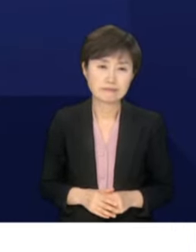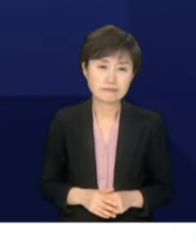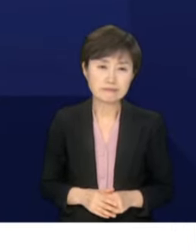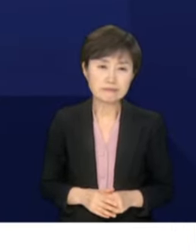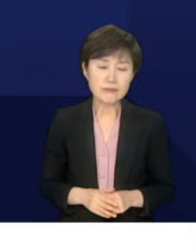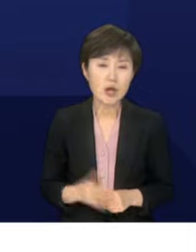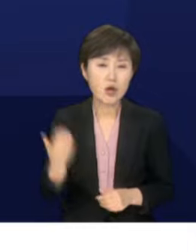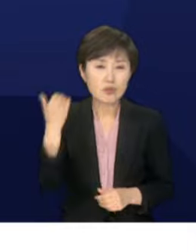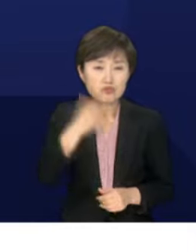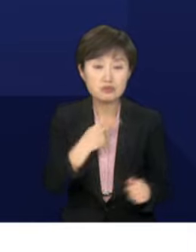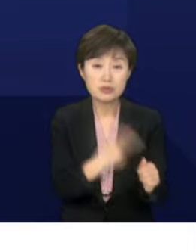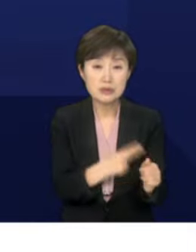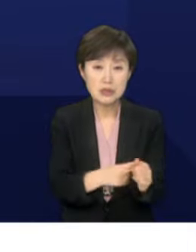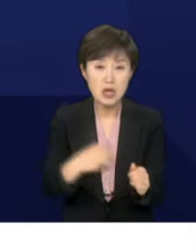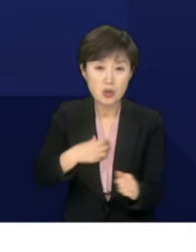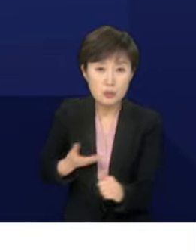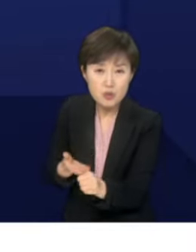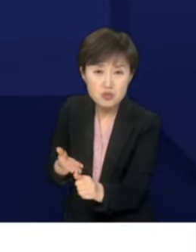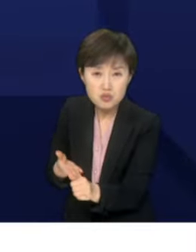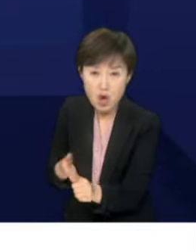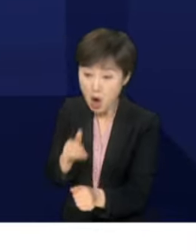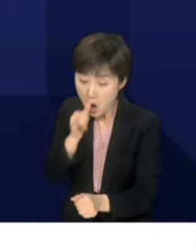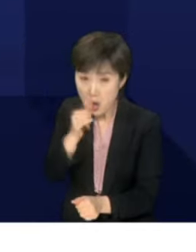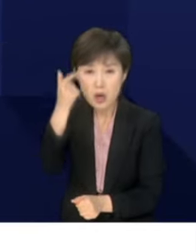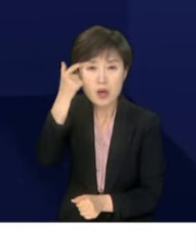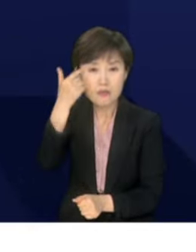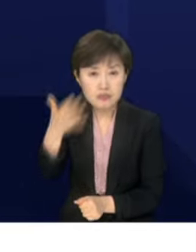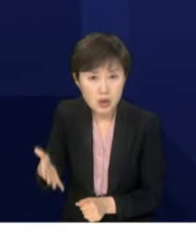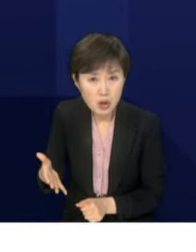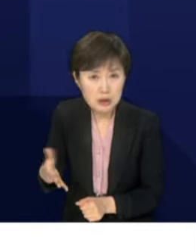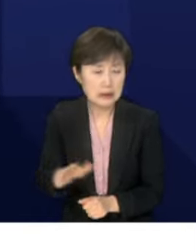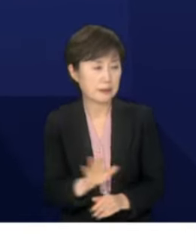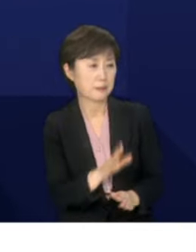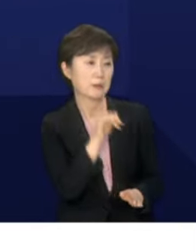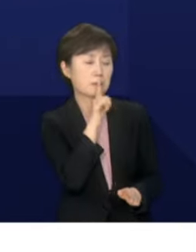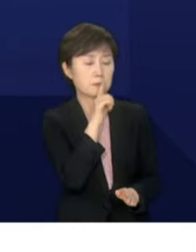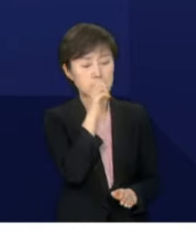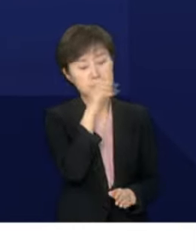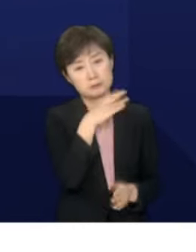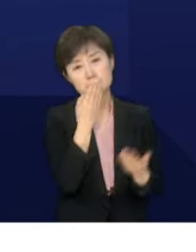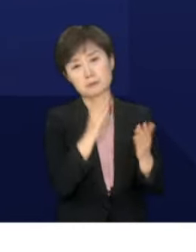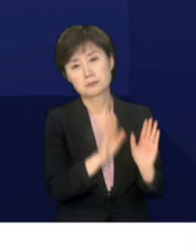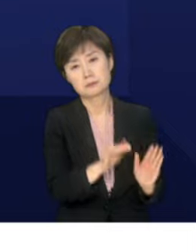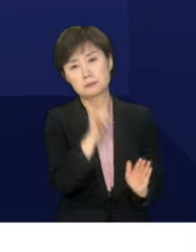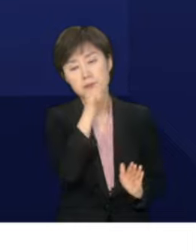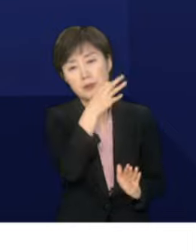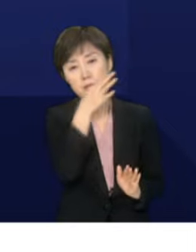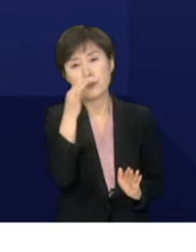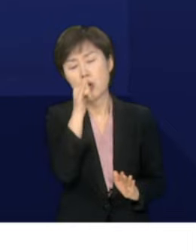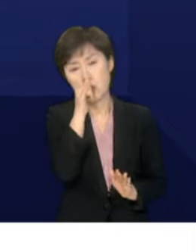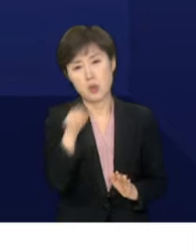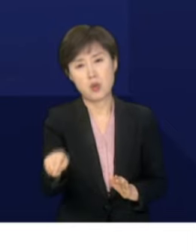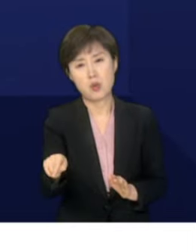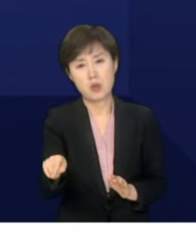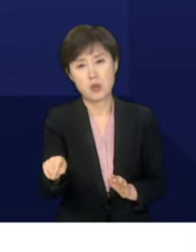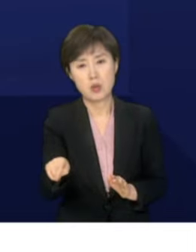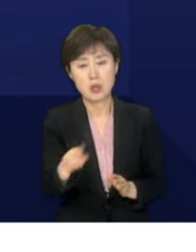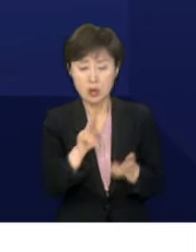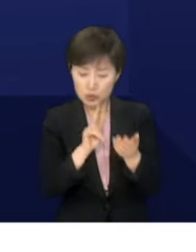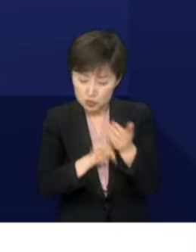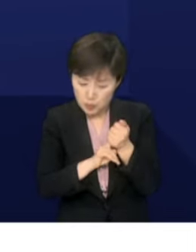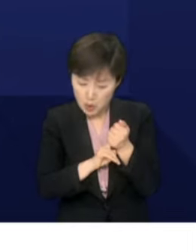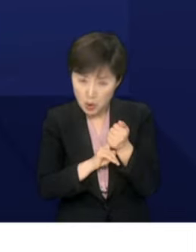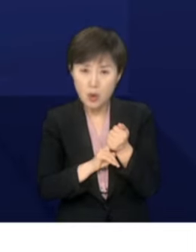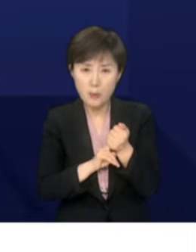했을 때 그 선생님들하고 계적인 생활을 해야 되다 보니까 얘기 하는 것보다는 숨겨서